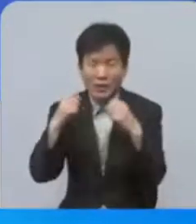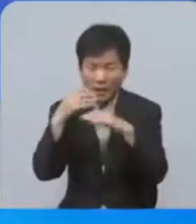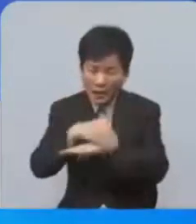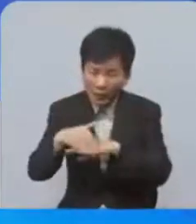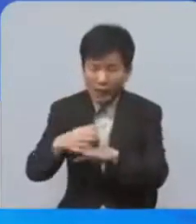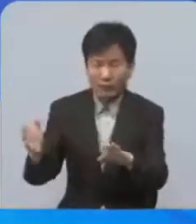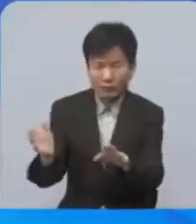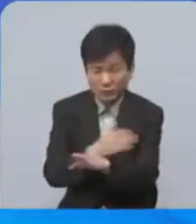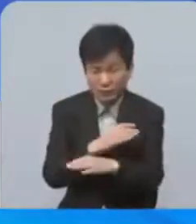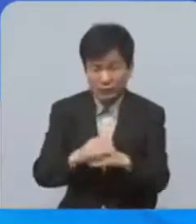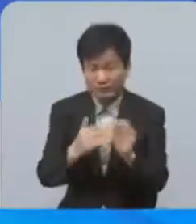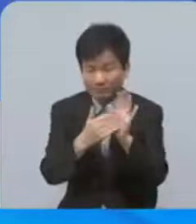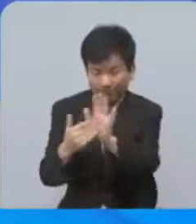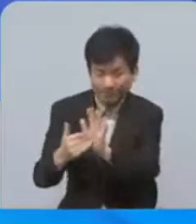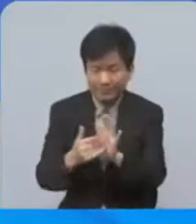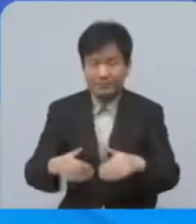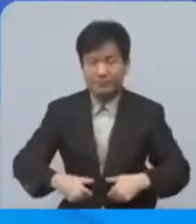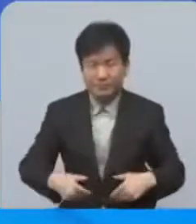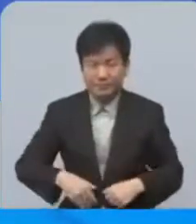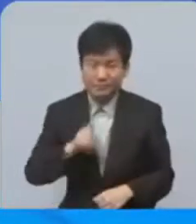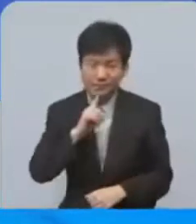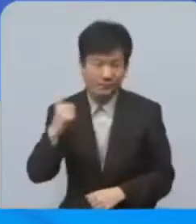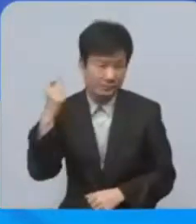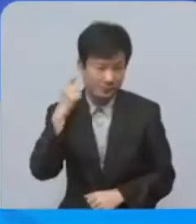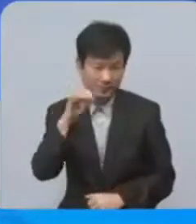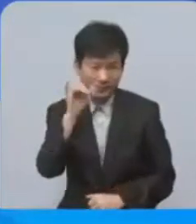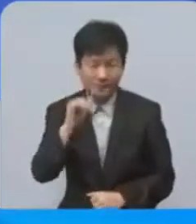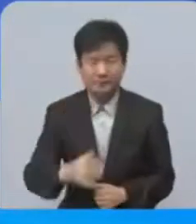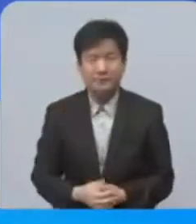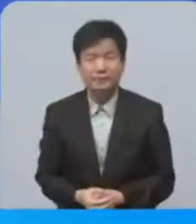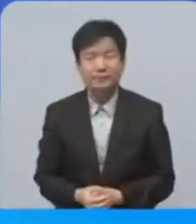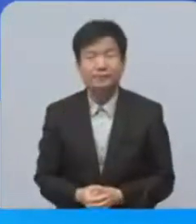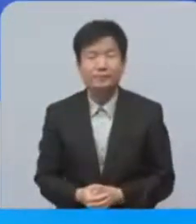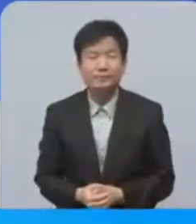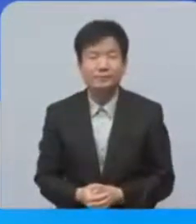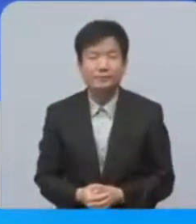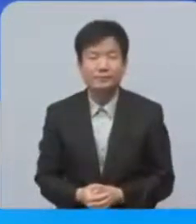단계부터 선제적인 대응이 필요하다는 목소리가 나오고 있습니다. 보도에 이규명 기자입니다.